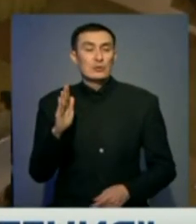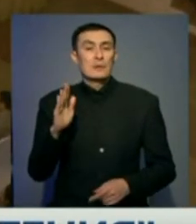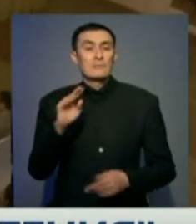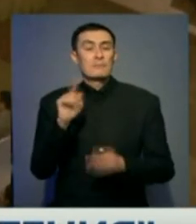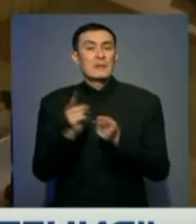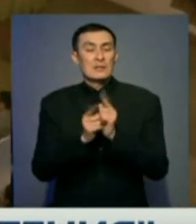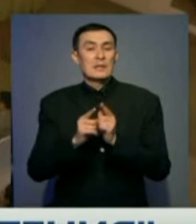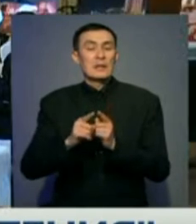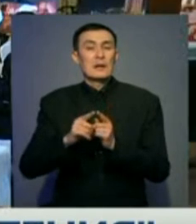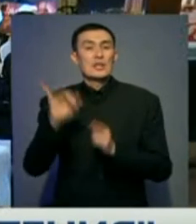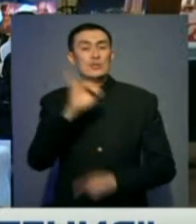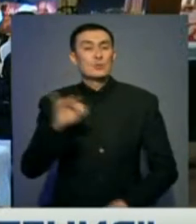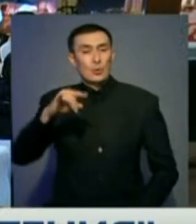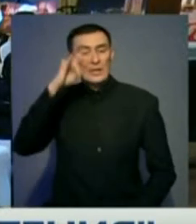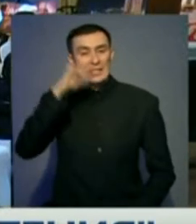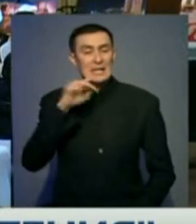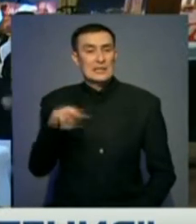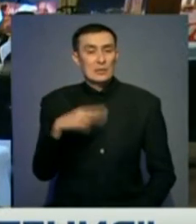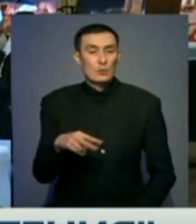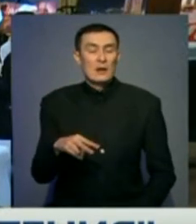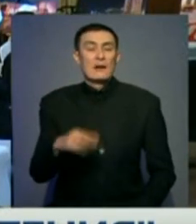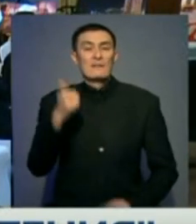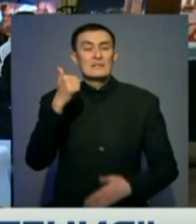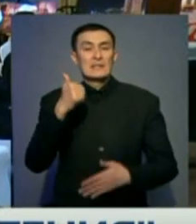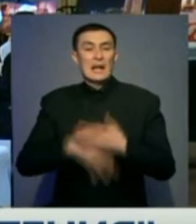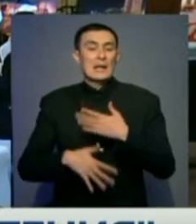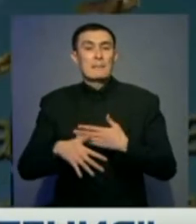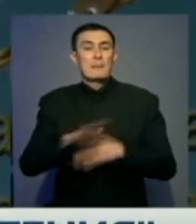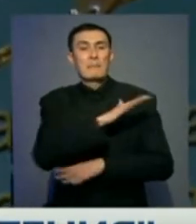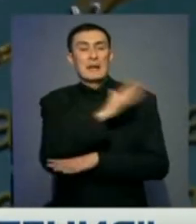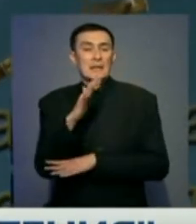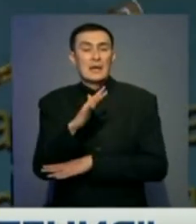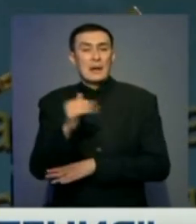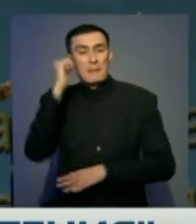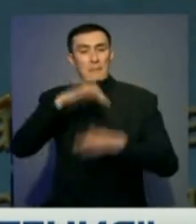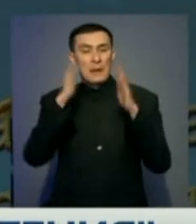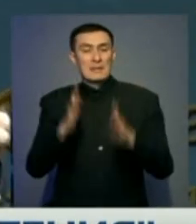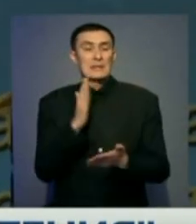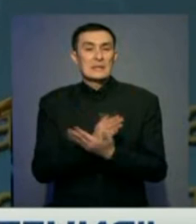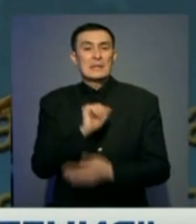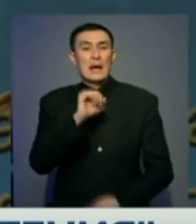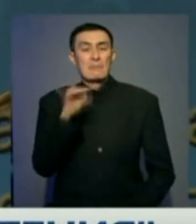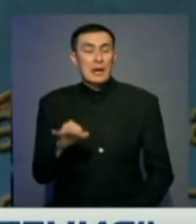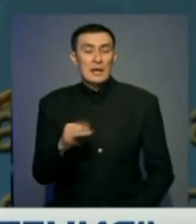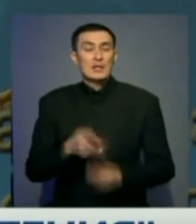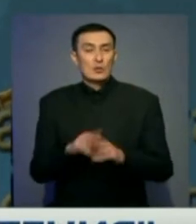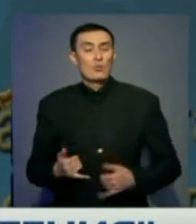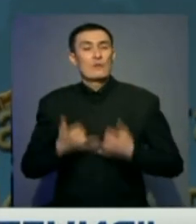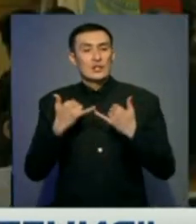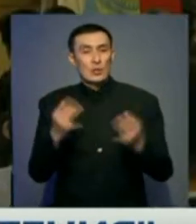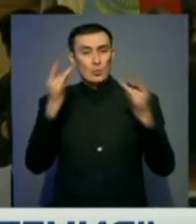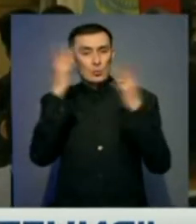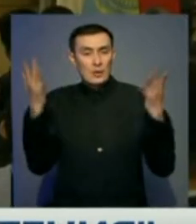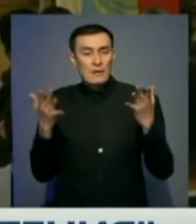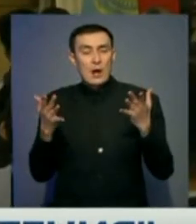казахской литературы. В Центральном парке Пекина великому мыслителю воздвигнут памятник. Все это – дань уважения и результаты культурного